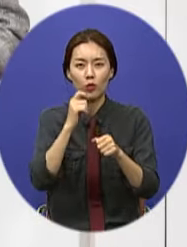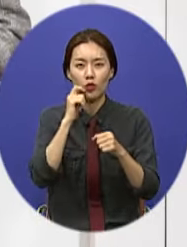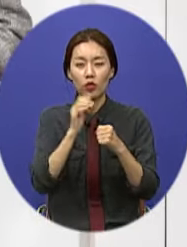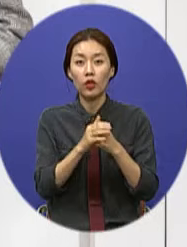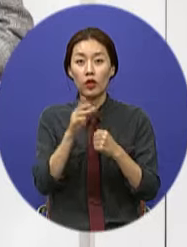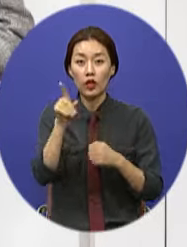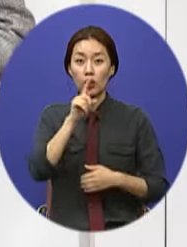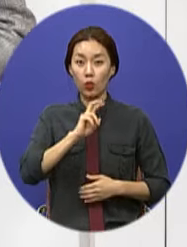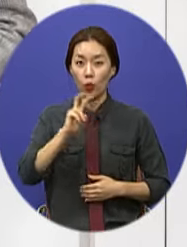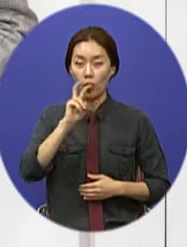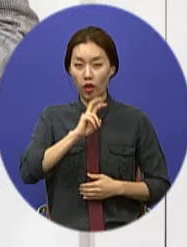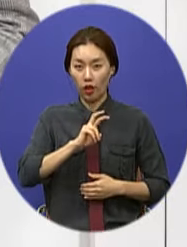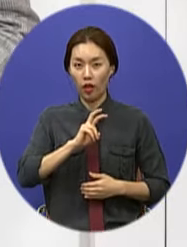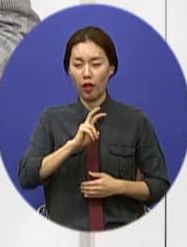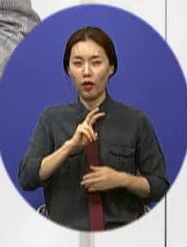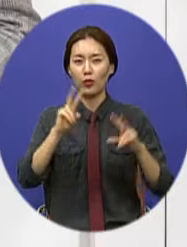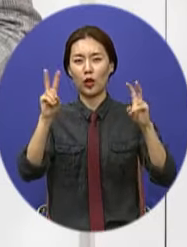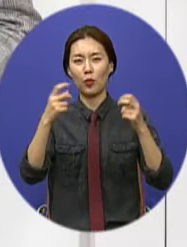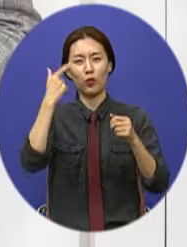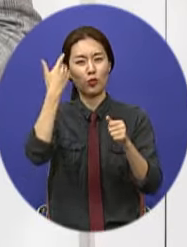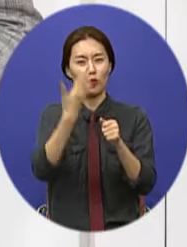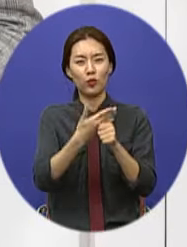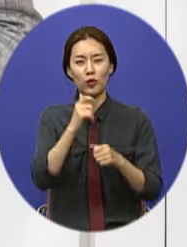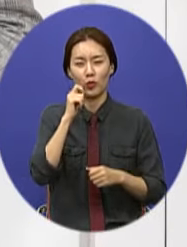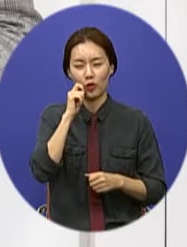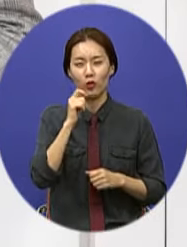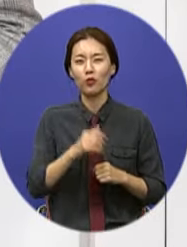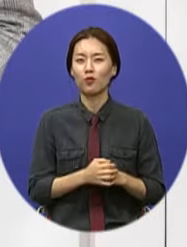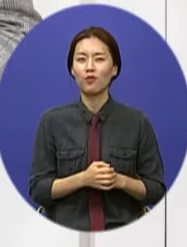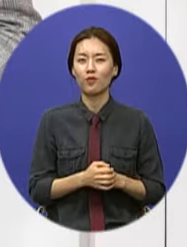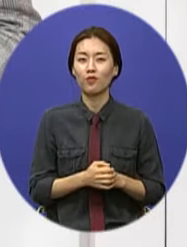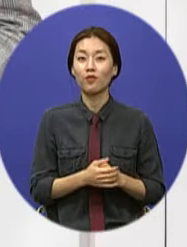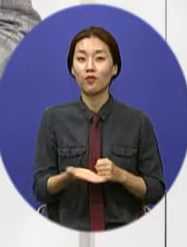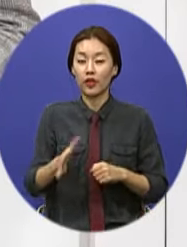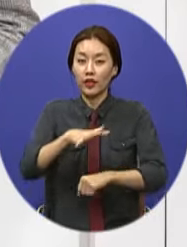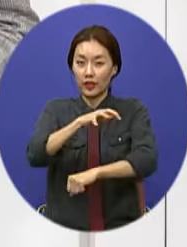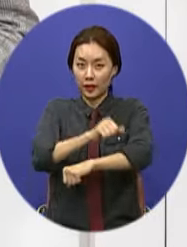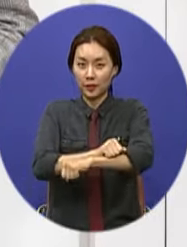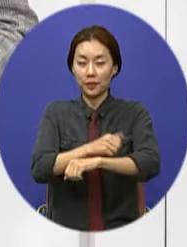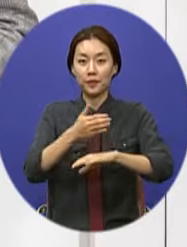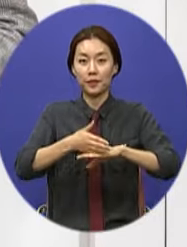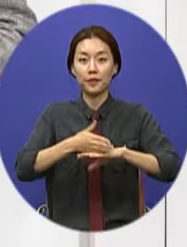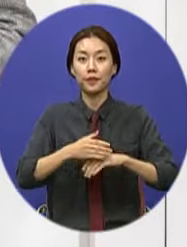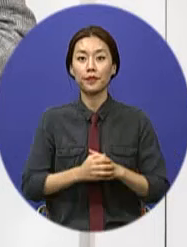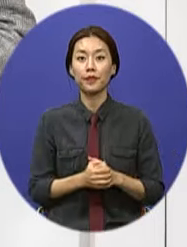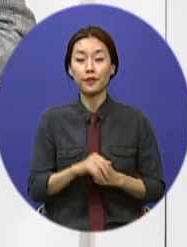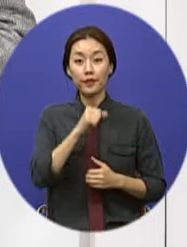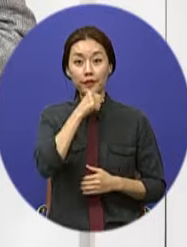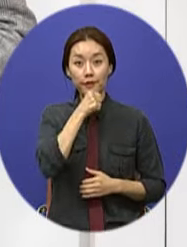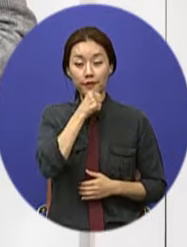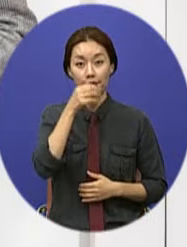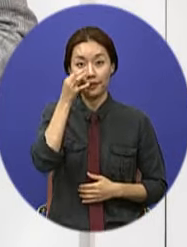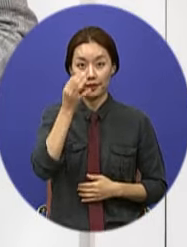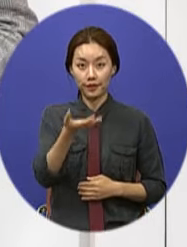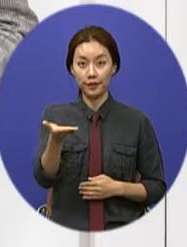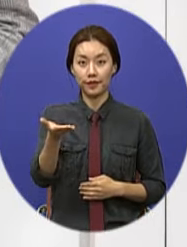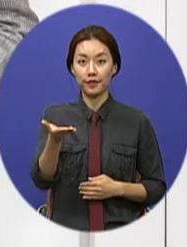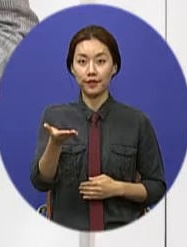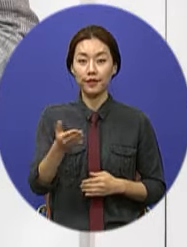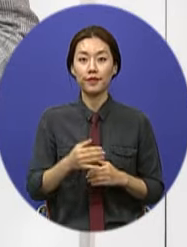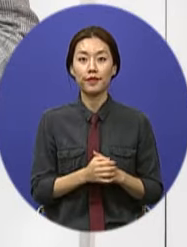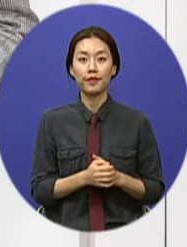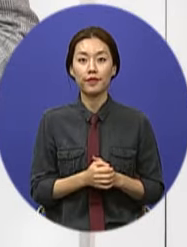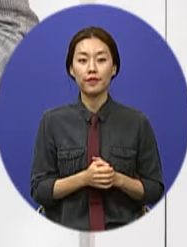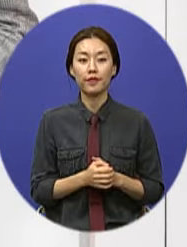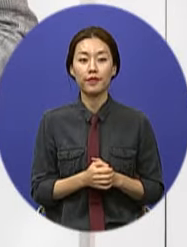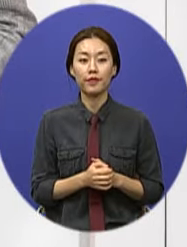부르시는 제목도 못 여쭤보고 네. 사연도 못 여쭤봤는데 네. 잘해주셨습니다. 자, 점수를 한번 볼까요? 네,